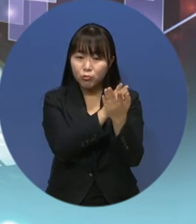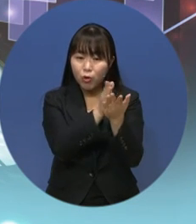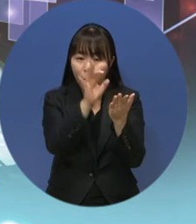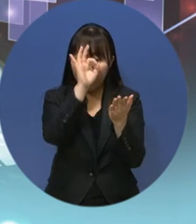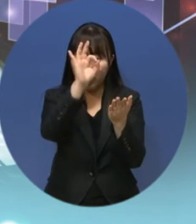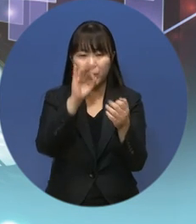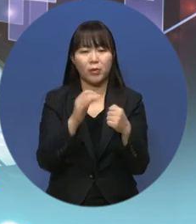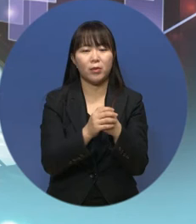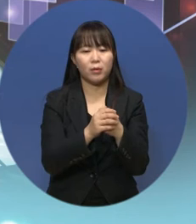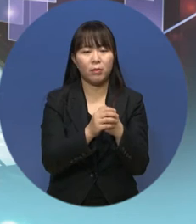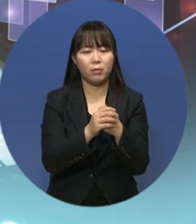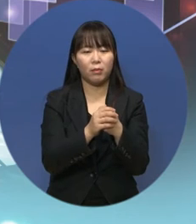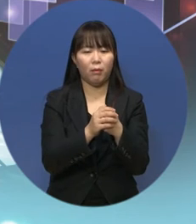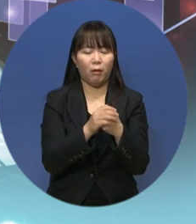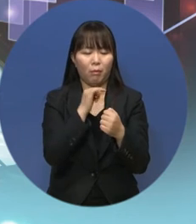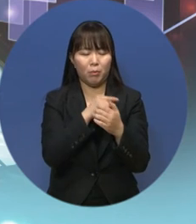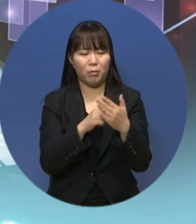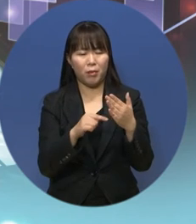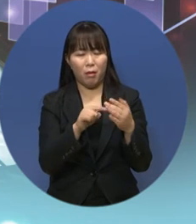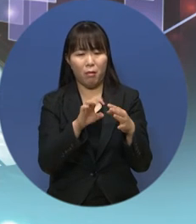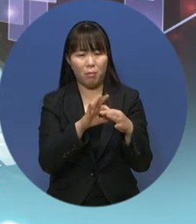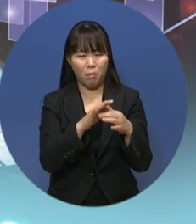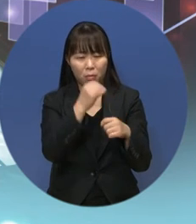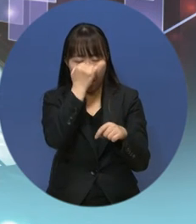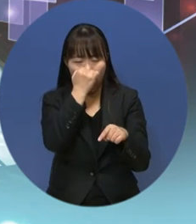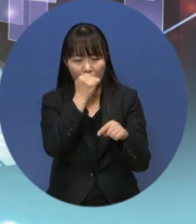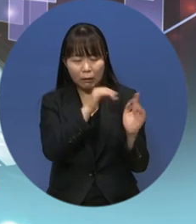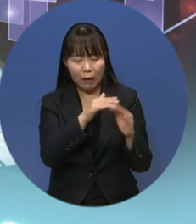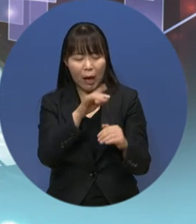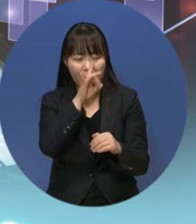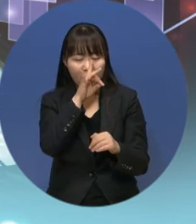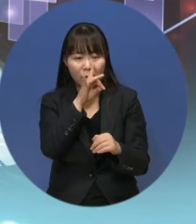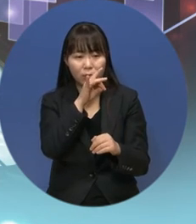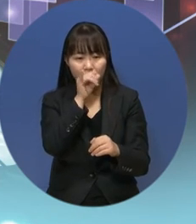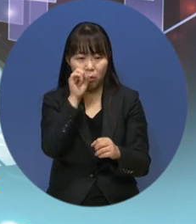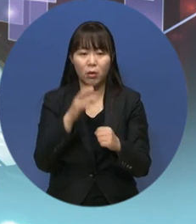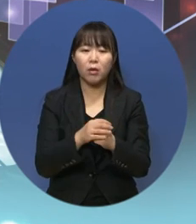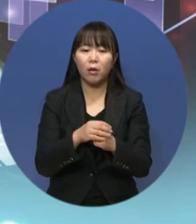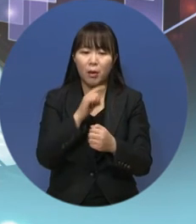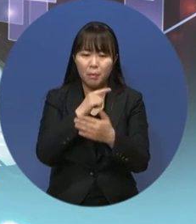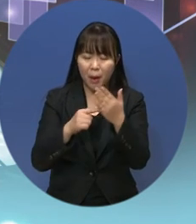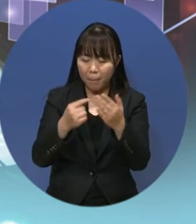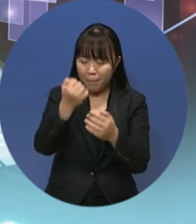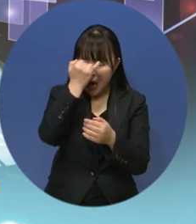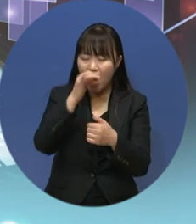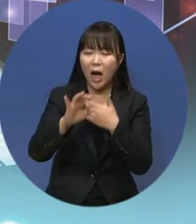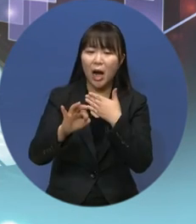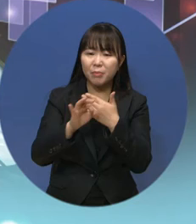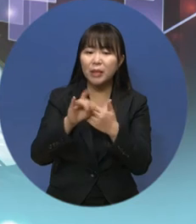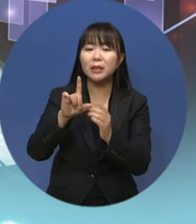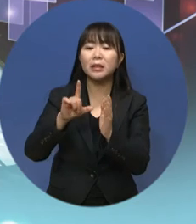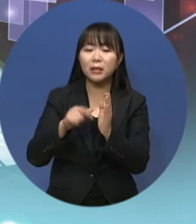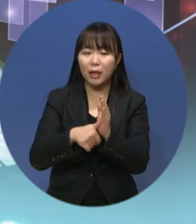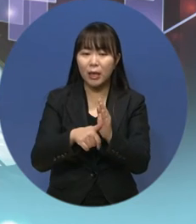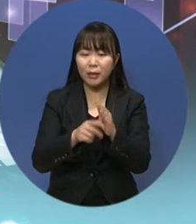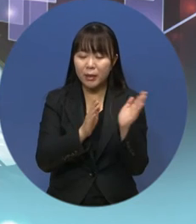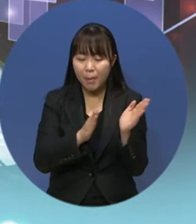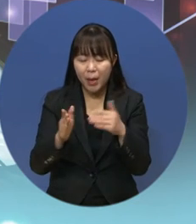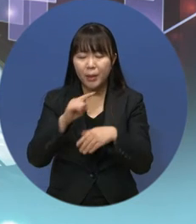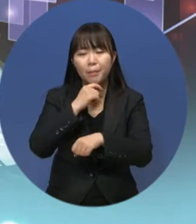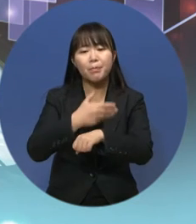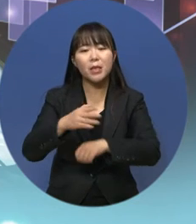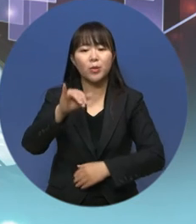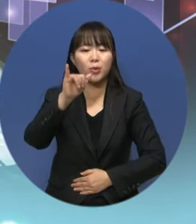은 재난 일당에 도 대비하지 못하는 민족이 있고 재난을 당해야만 재난을 대비하는